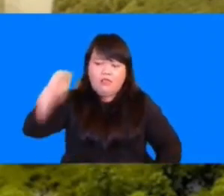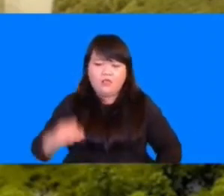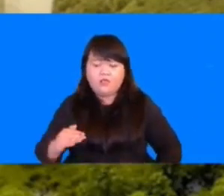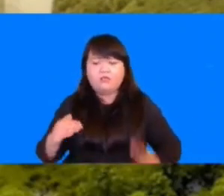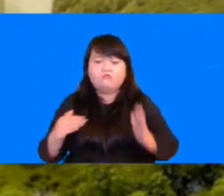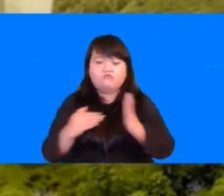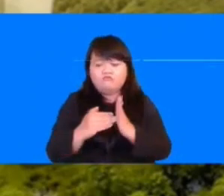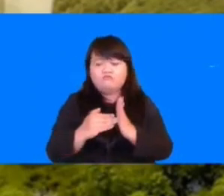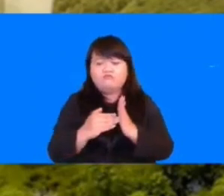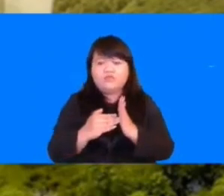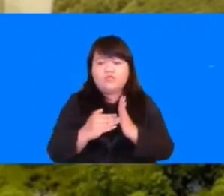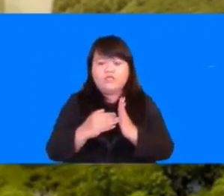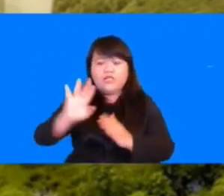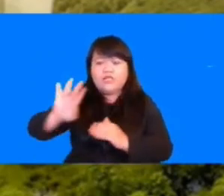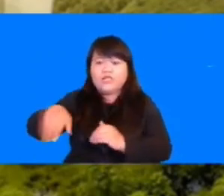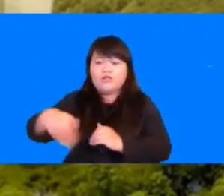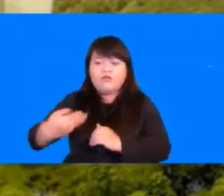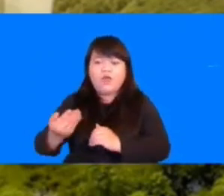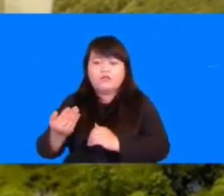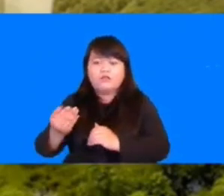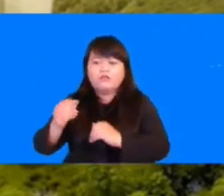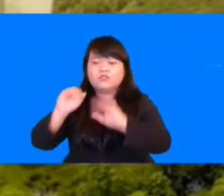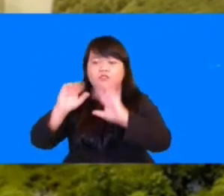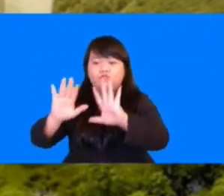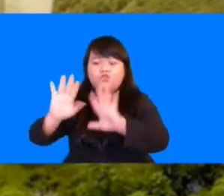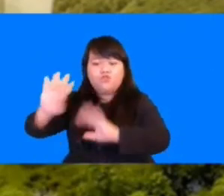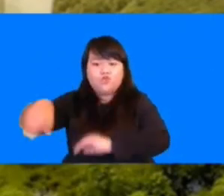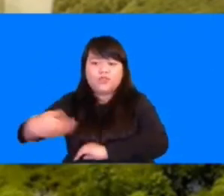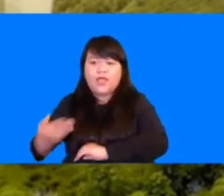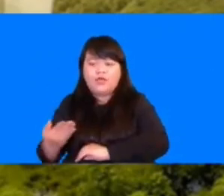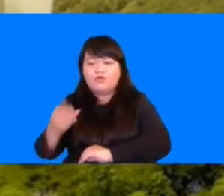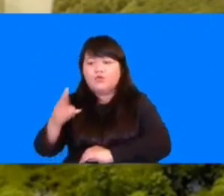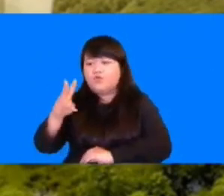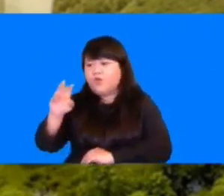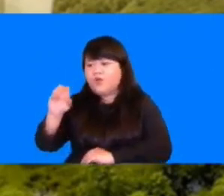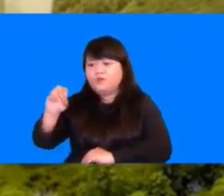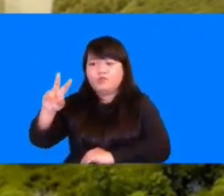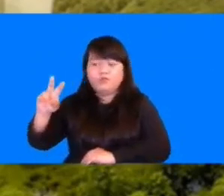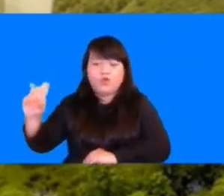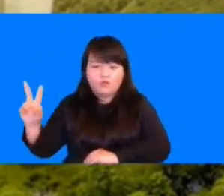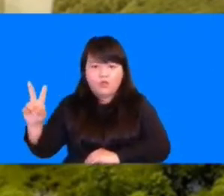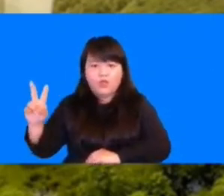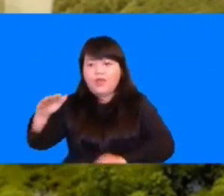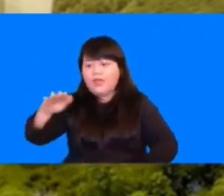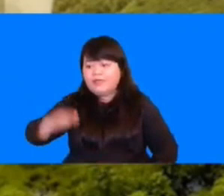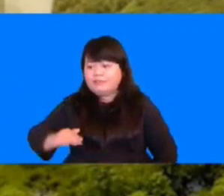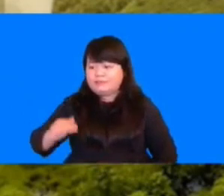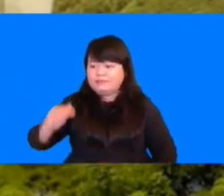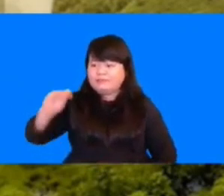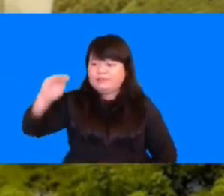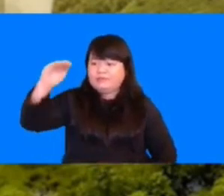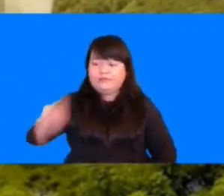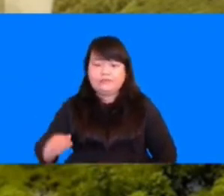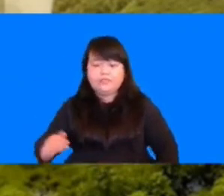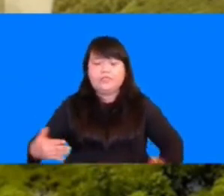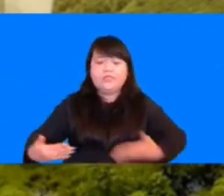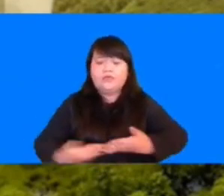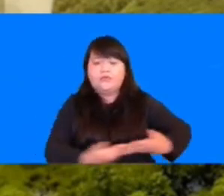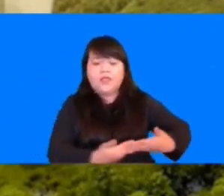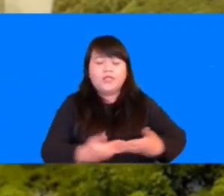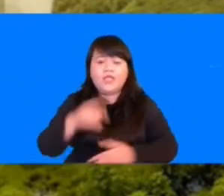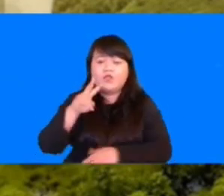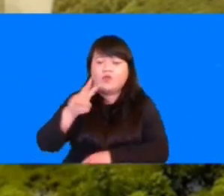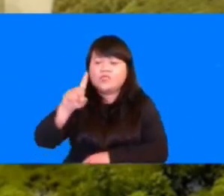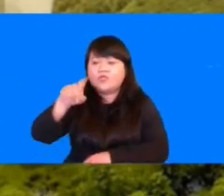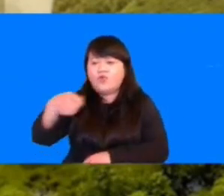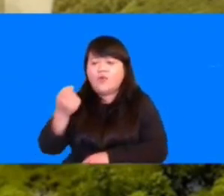dalam kurun waktu 10 tahun. Tahun 2022 prevalensi stunting balita mencapai